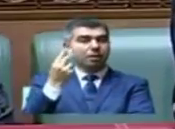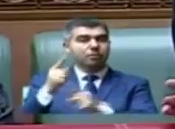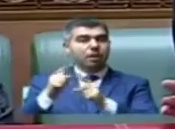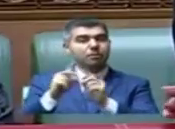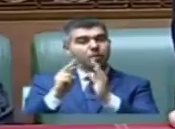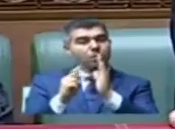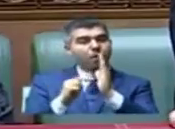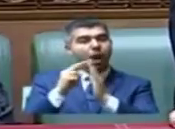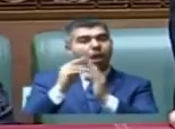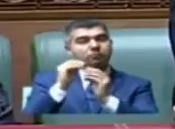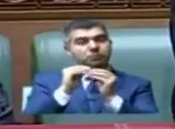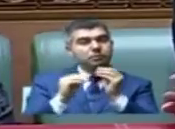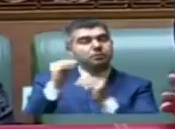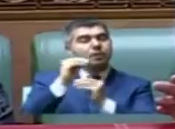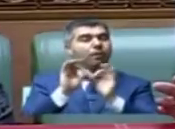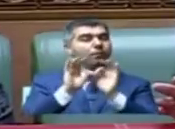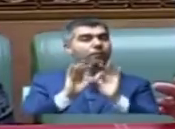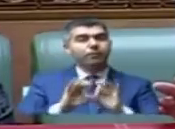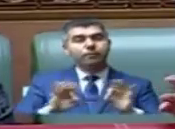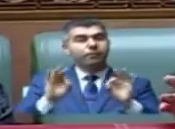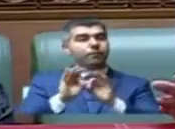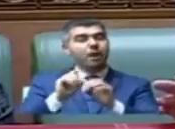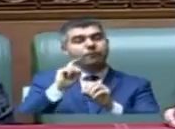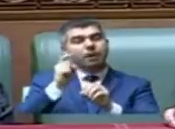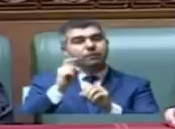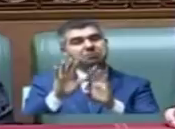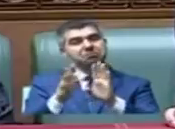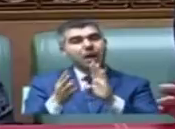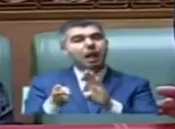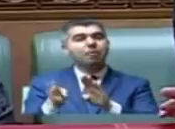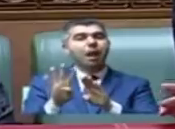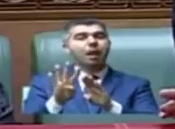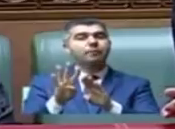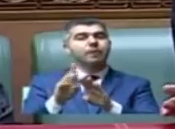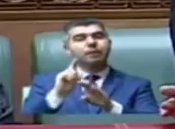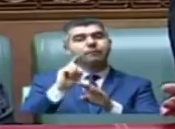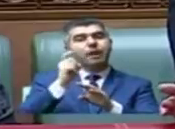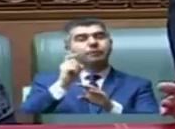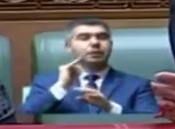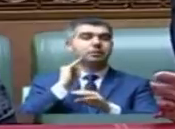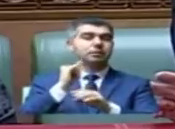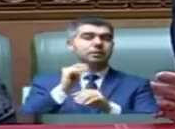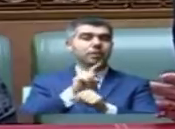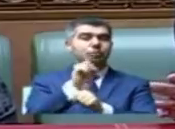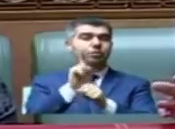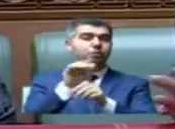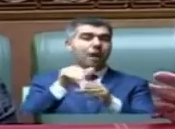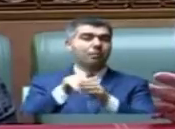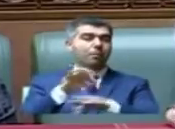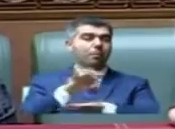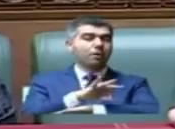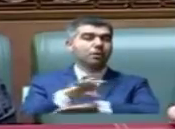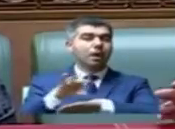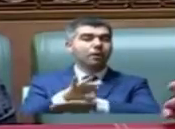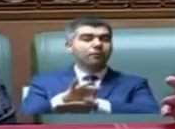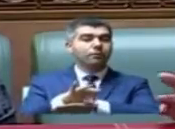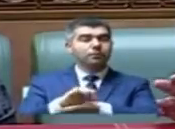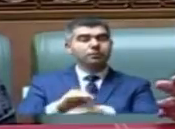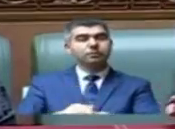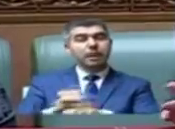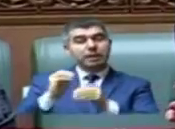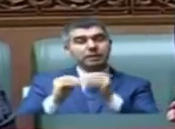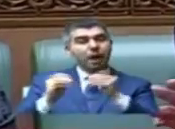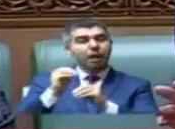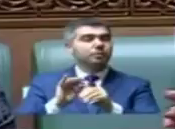يستفيدون من السلالم المناسبة لهم، وأجورهم لا تتعدى 4000 درهم، ويبقى وضعهم مع العلم أن جامد، مع العلم